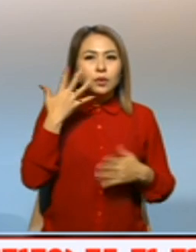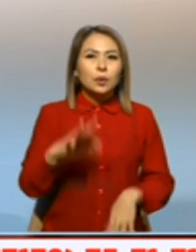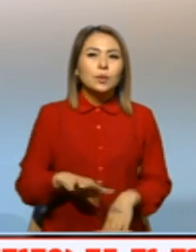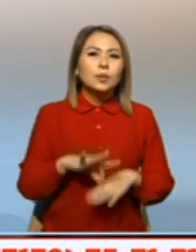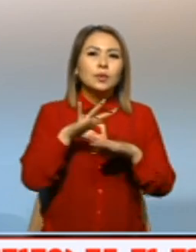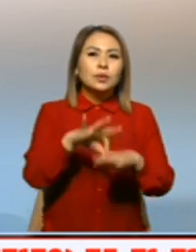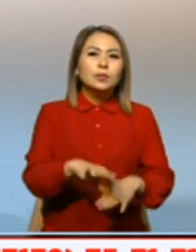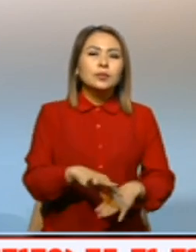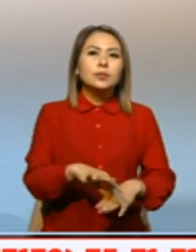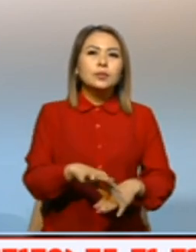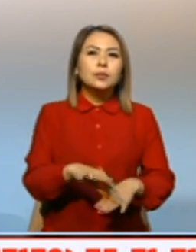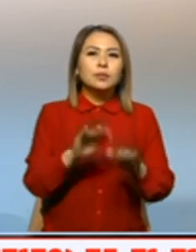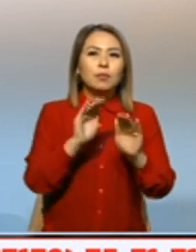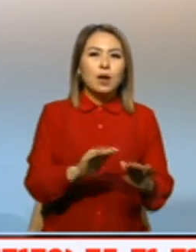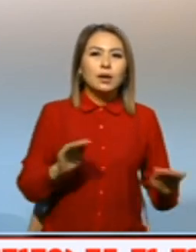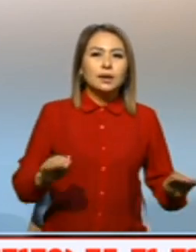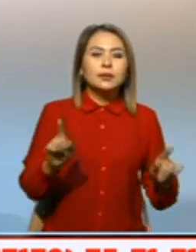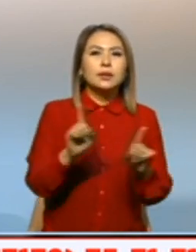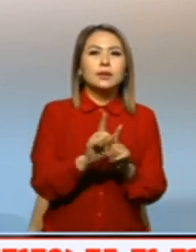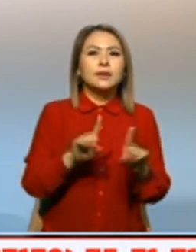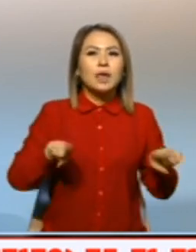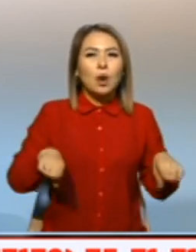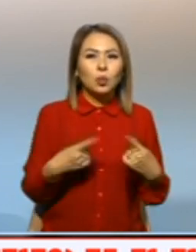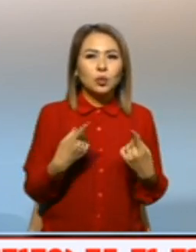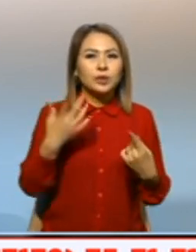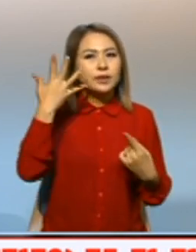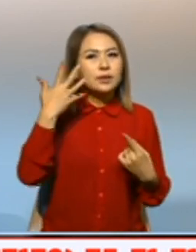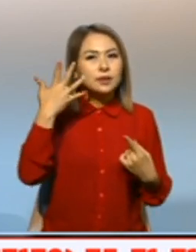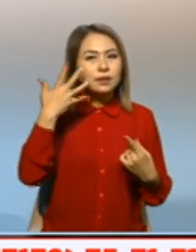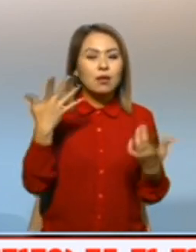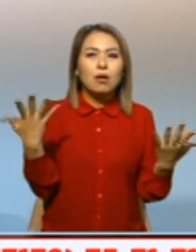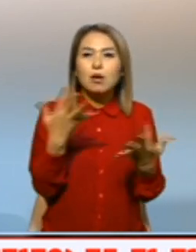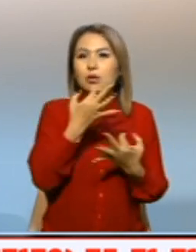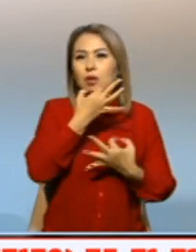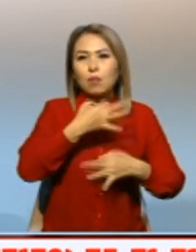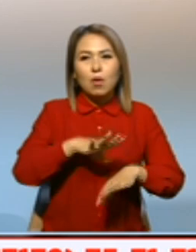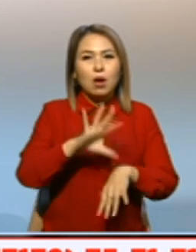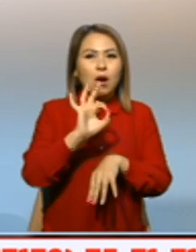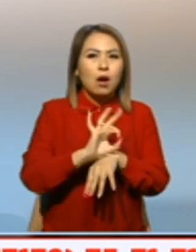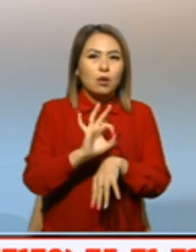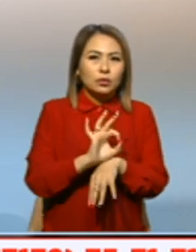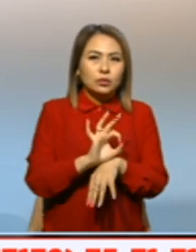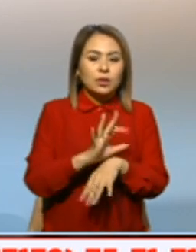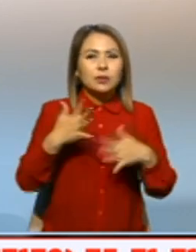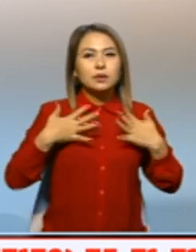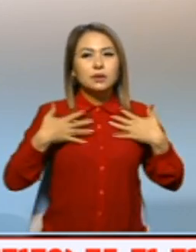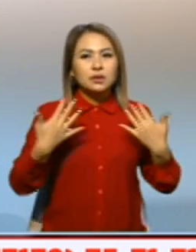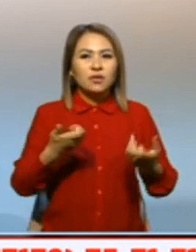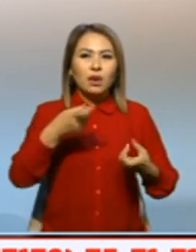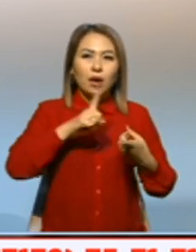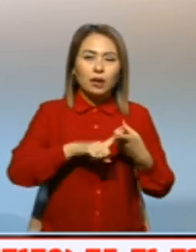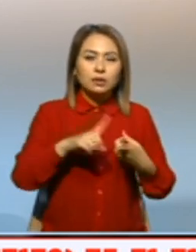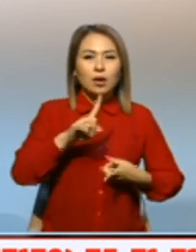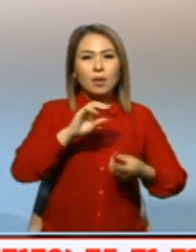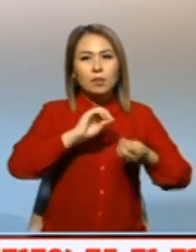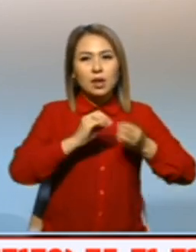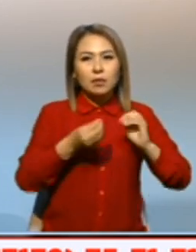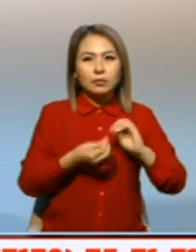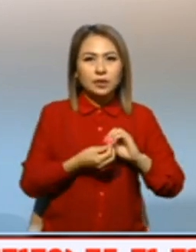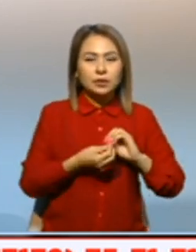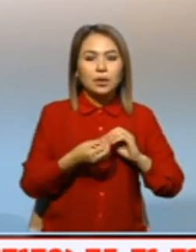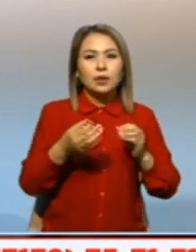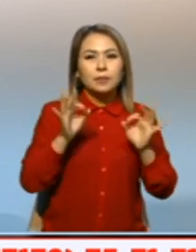өткізу баланың даму кезіндегі қандай да бір аурулардың немесе денсаулығына қатысты кінәраттардың